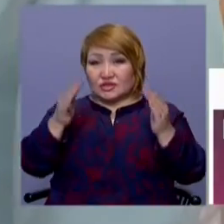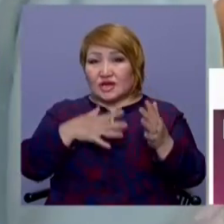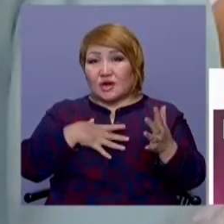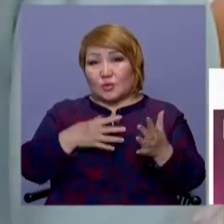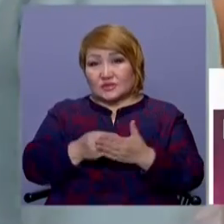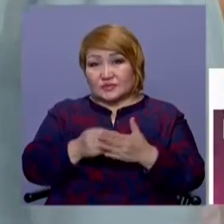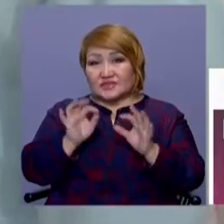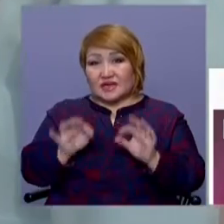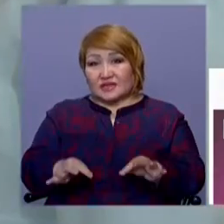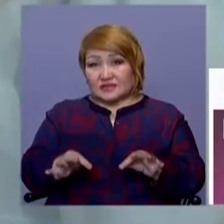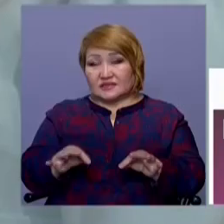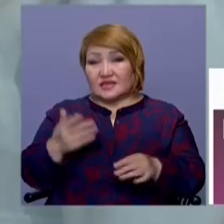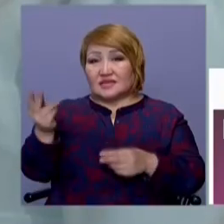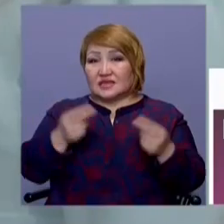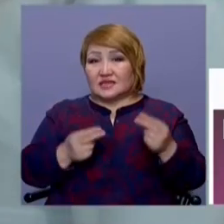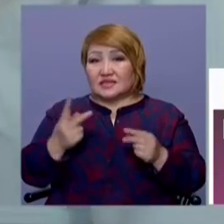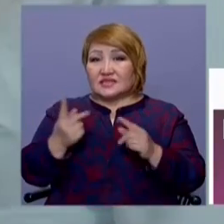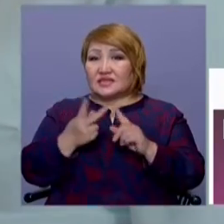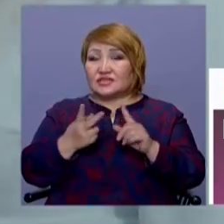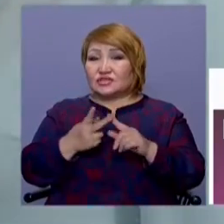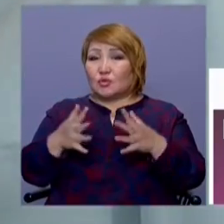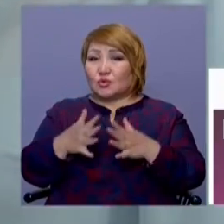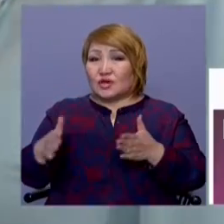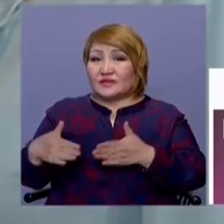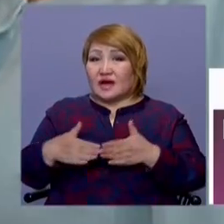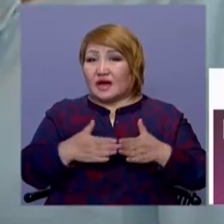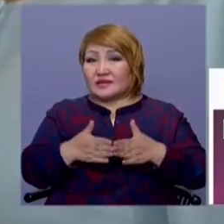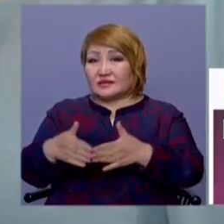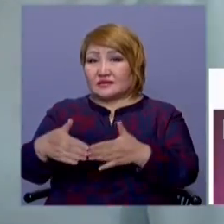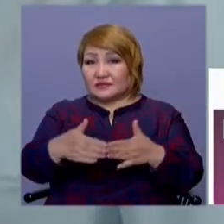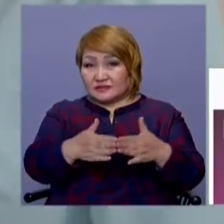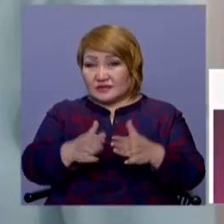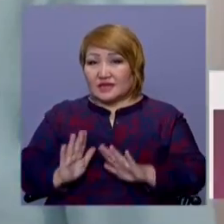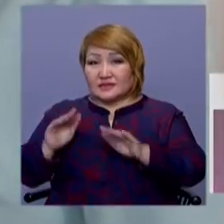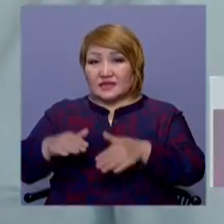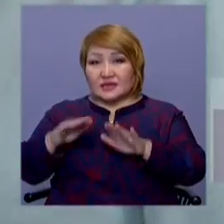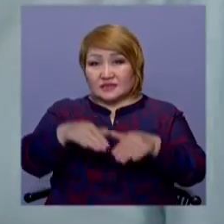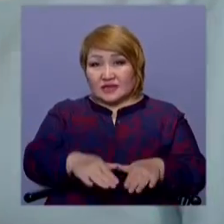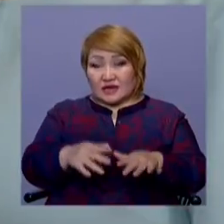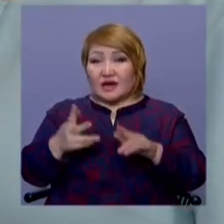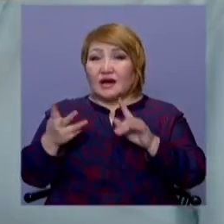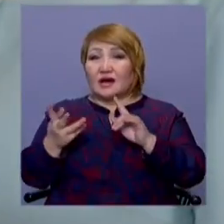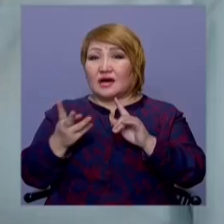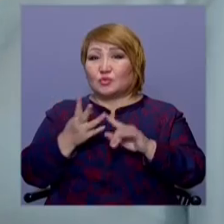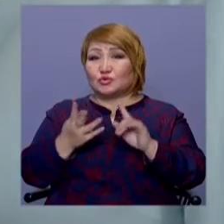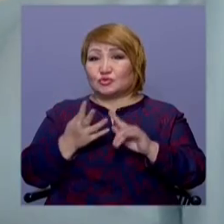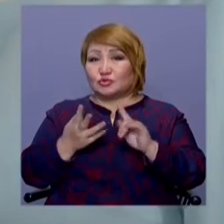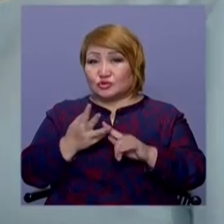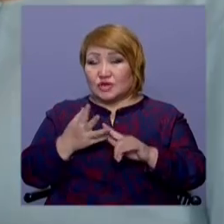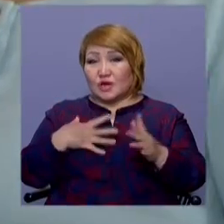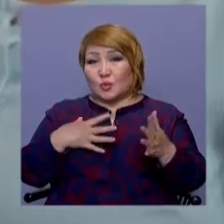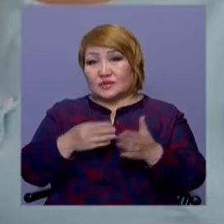салғаным, екіншісі үлкен қайық судағы, теңіздегі, сосын үшіншісі өзіміздің как мынау